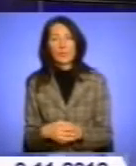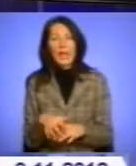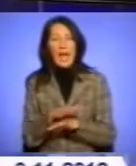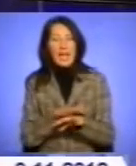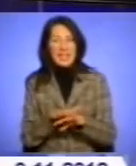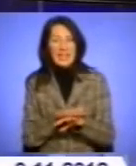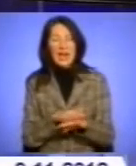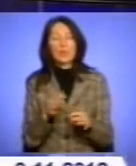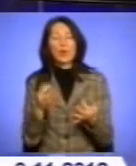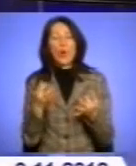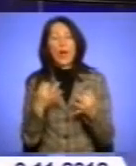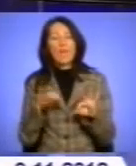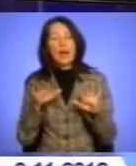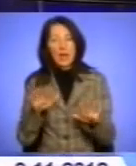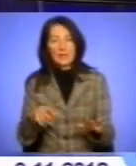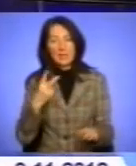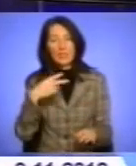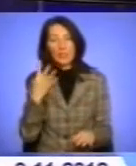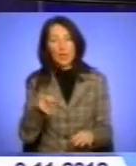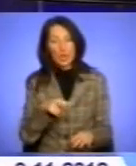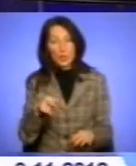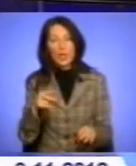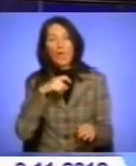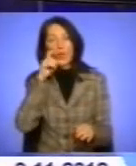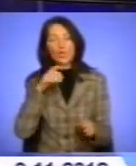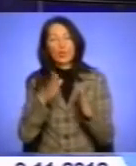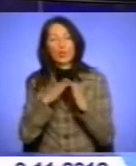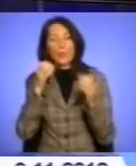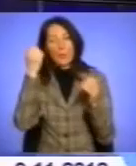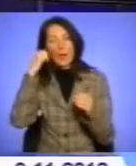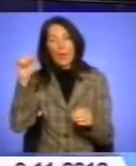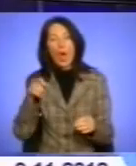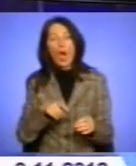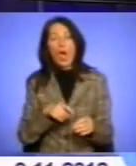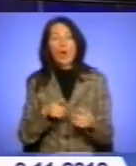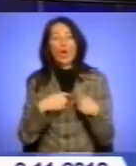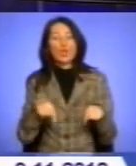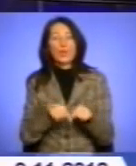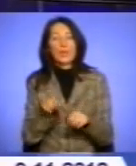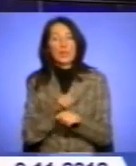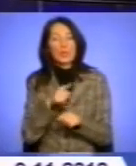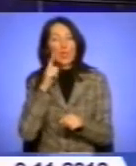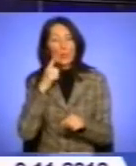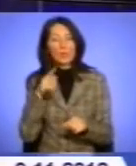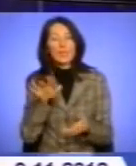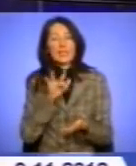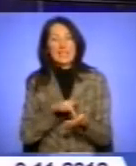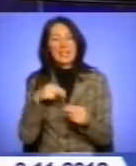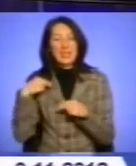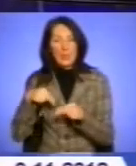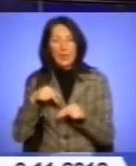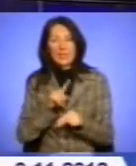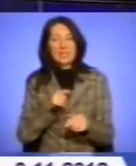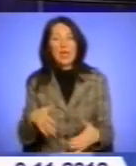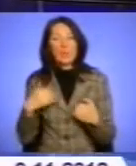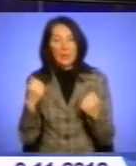Ярмарок вакансій 24 листопада в Українському домі «Перемога» організовує Тернопільський обласний молодіжний центр праці за